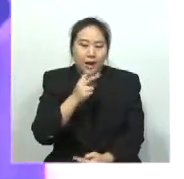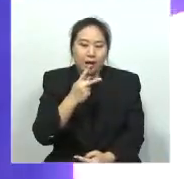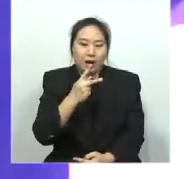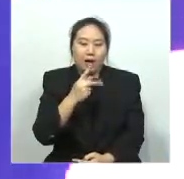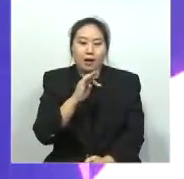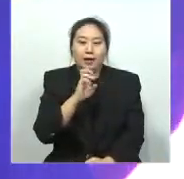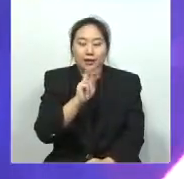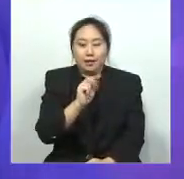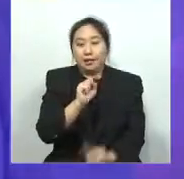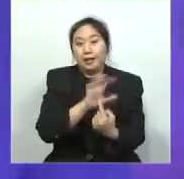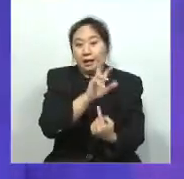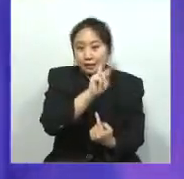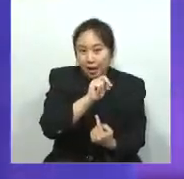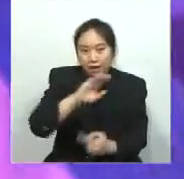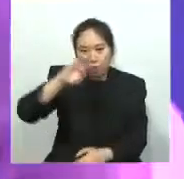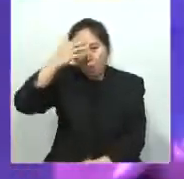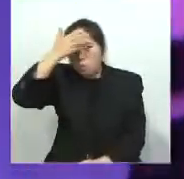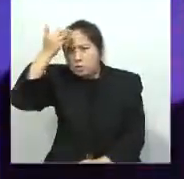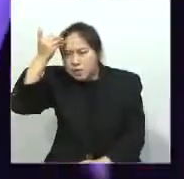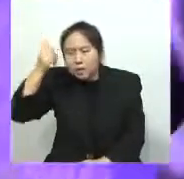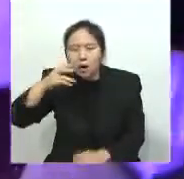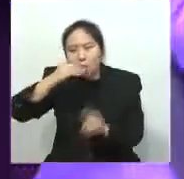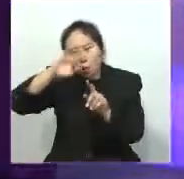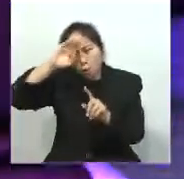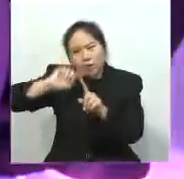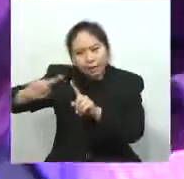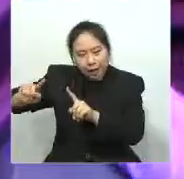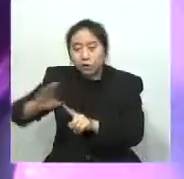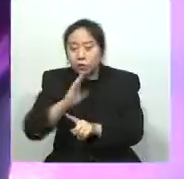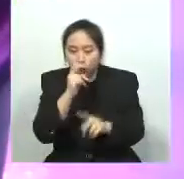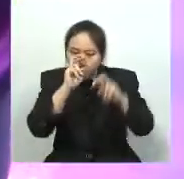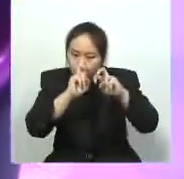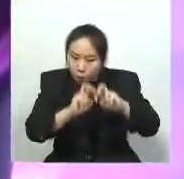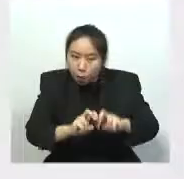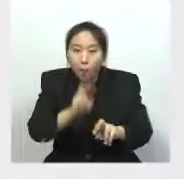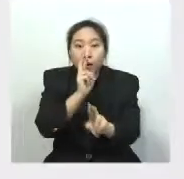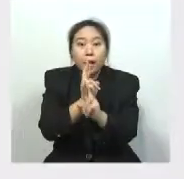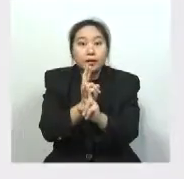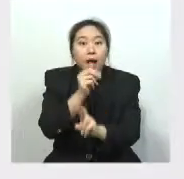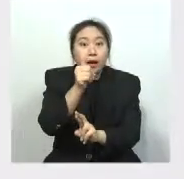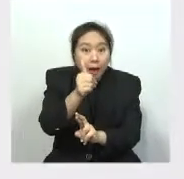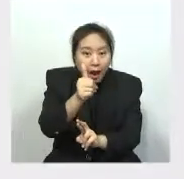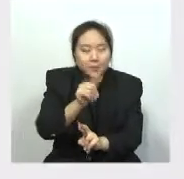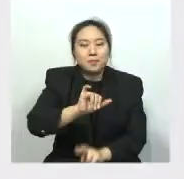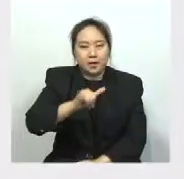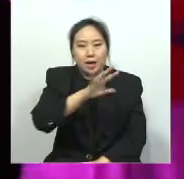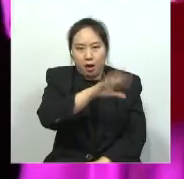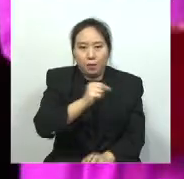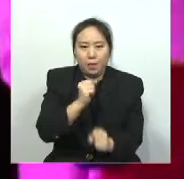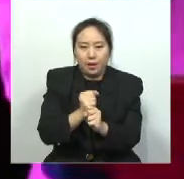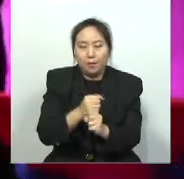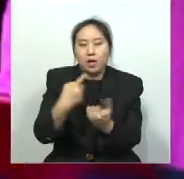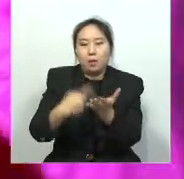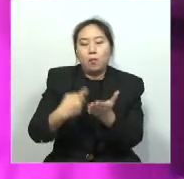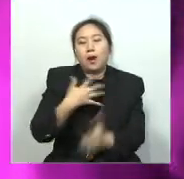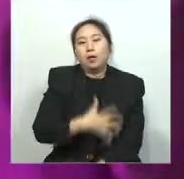คอื่นๆในอนาคตถ้าหากว่าศึกษาแล้วพบว่าสามารถรักษาโรคดังกล่าวได้และเป็นประโยชน์ก็อาจจะมีการนำเข้าสู่ระบบหลัก